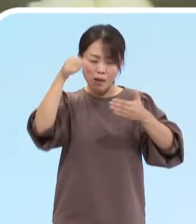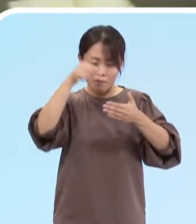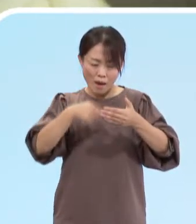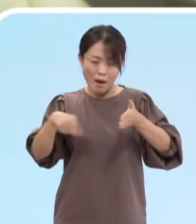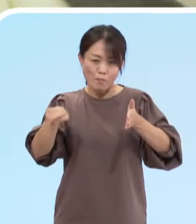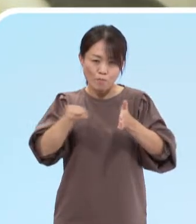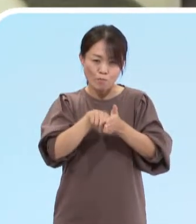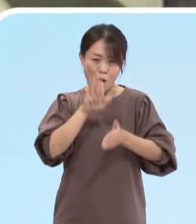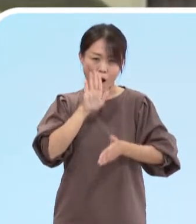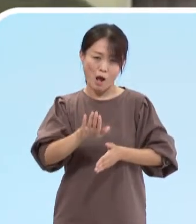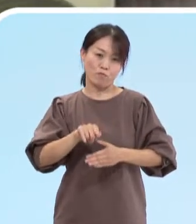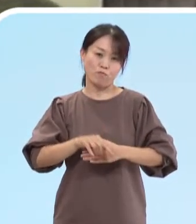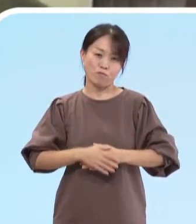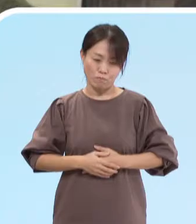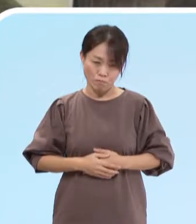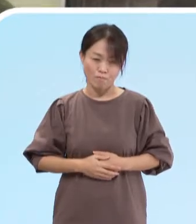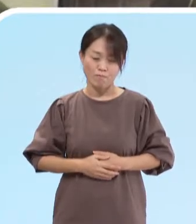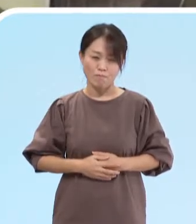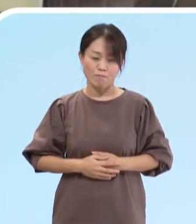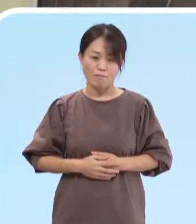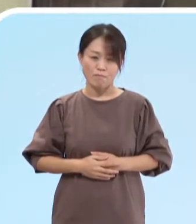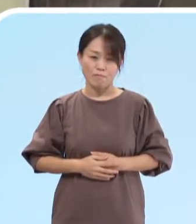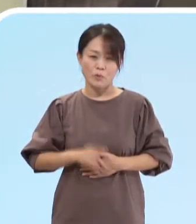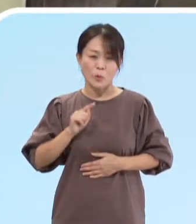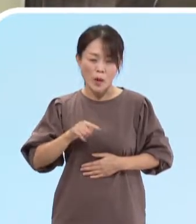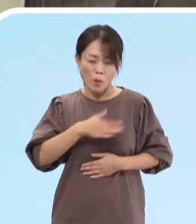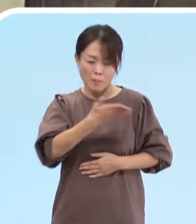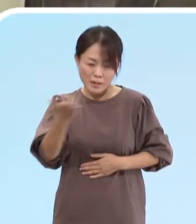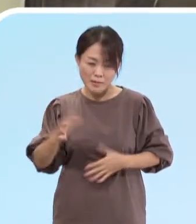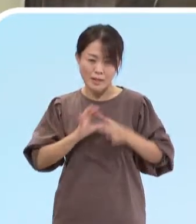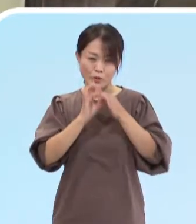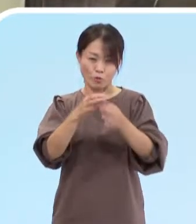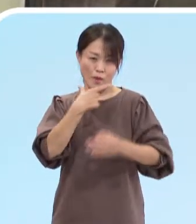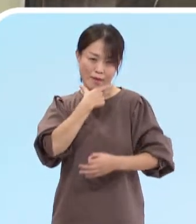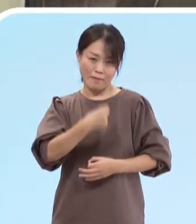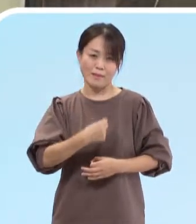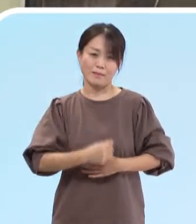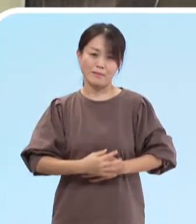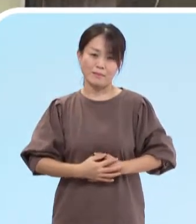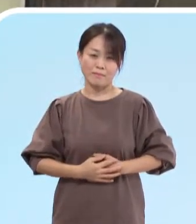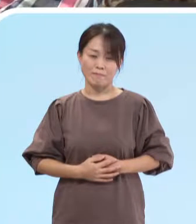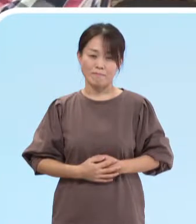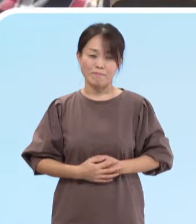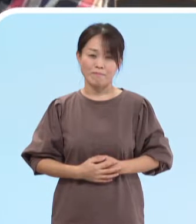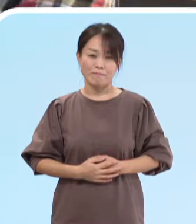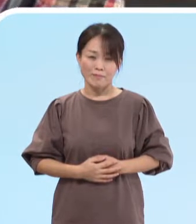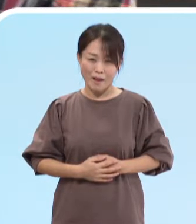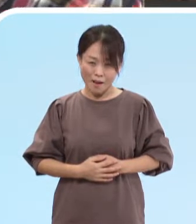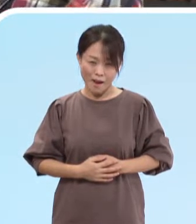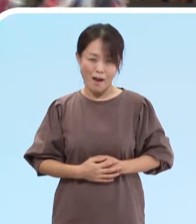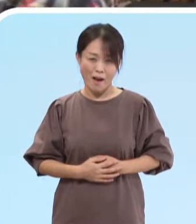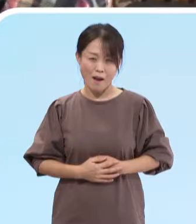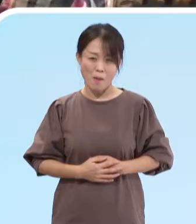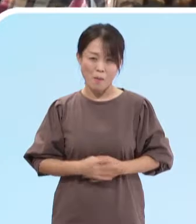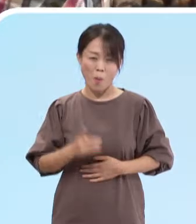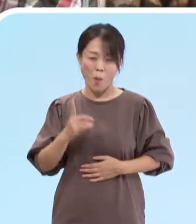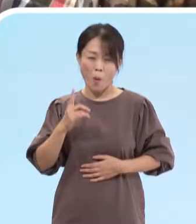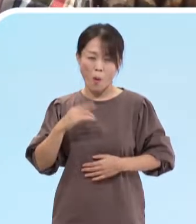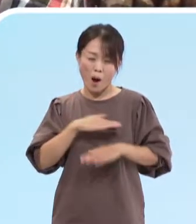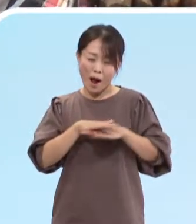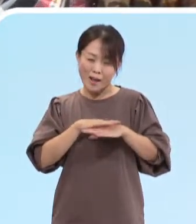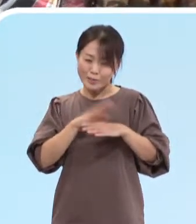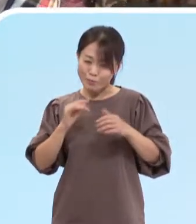その H を歌ってくれたという気がするんですね。でそれを僕は伝えたい。 もうビートルズ